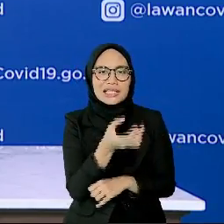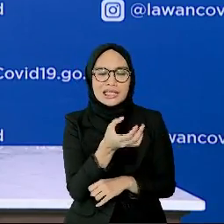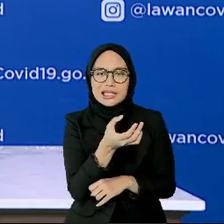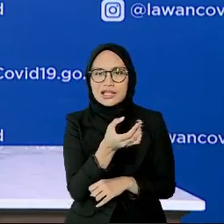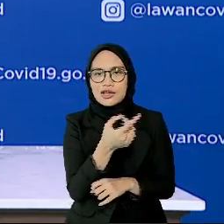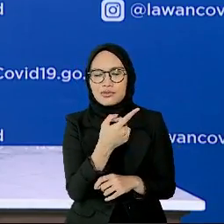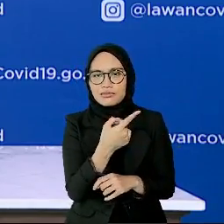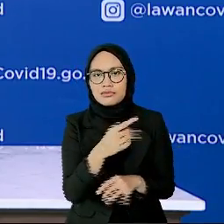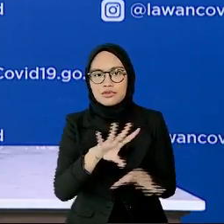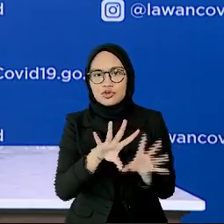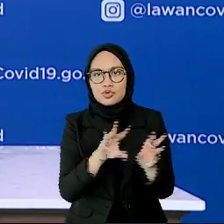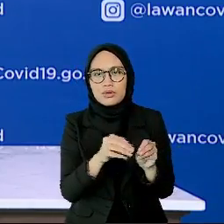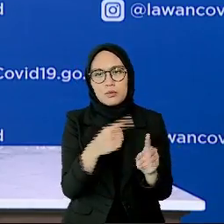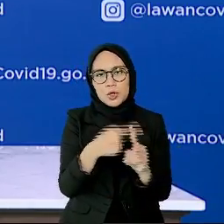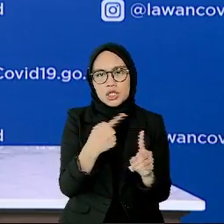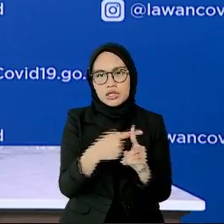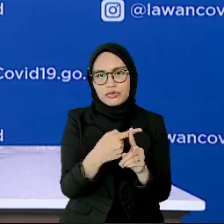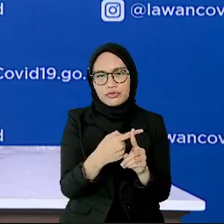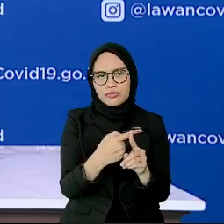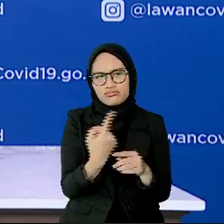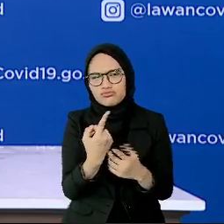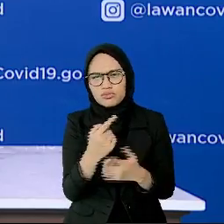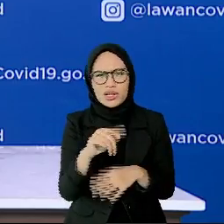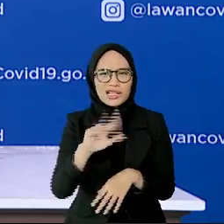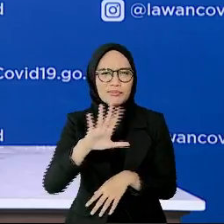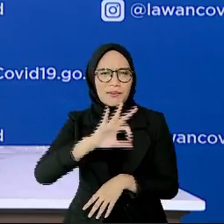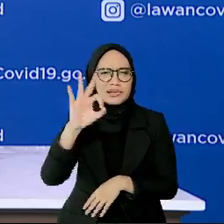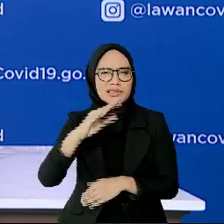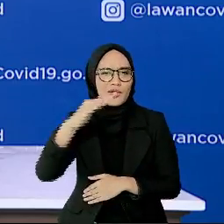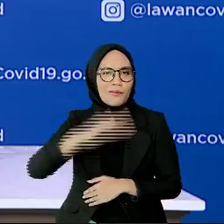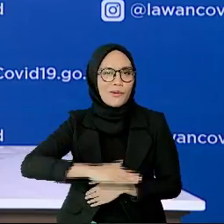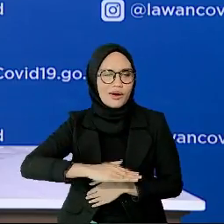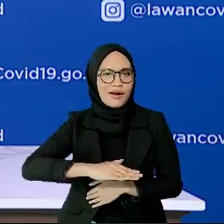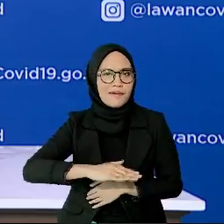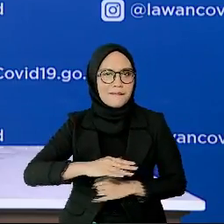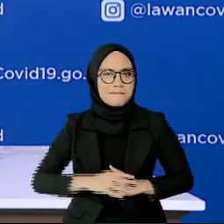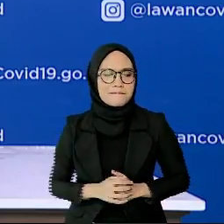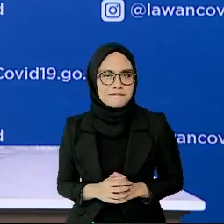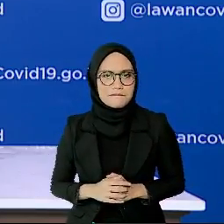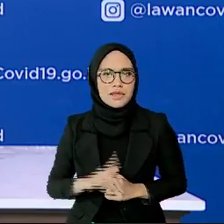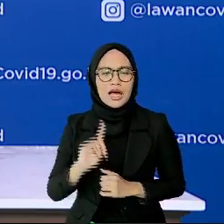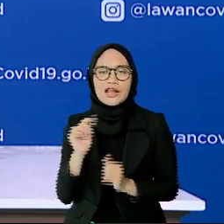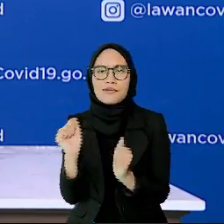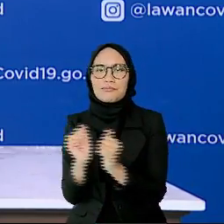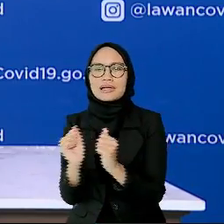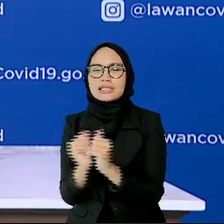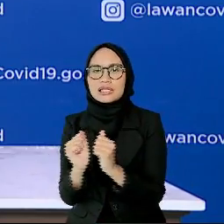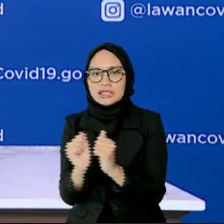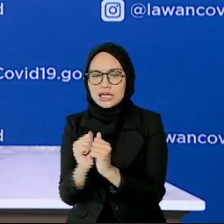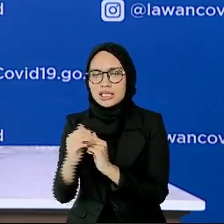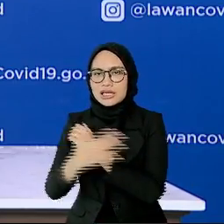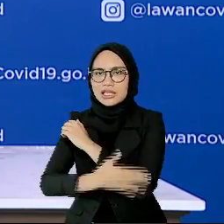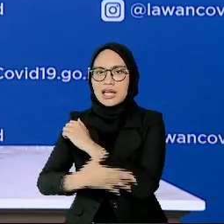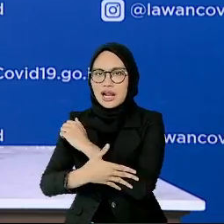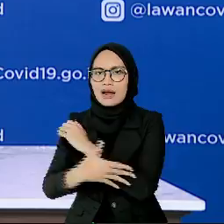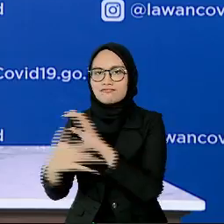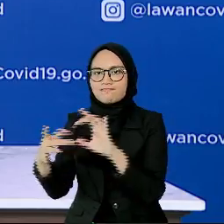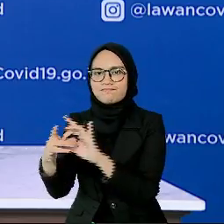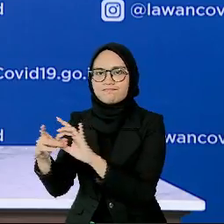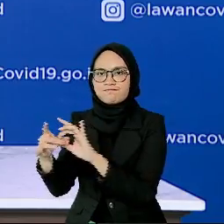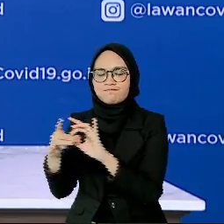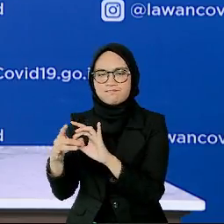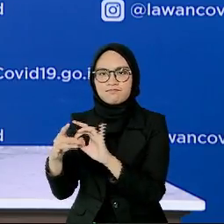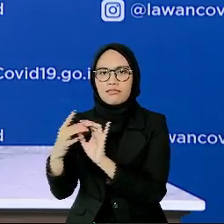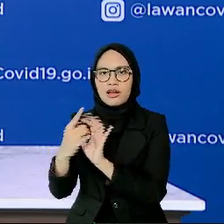rate rendah atau kurang di 5%, serta perjanjian luar negeri yang telah dilakukan, misalnya Travel